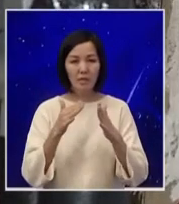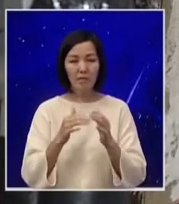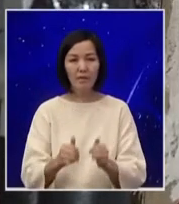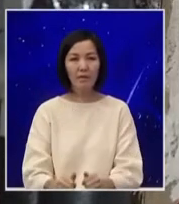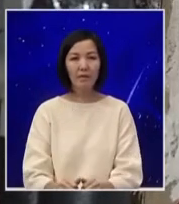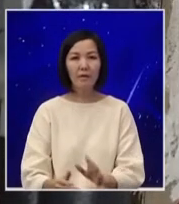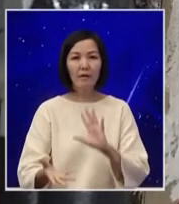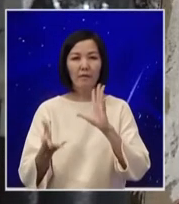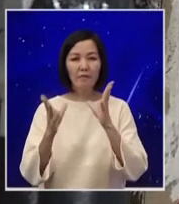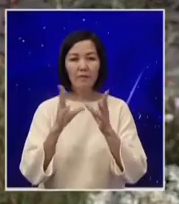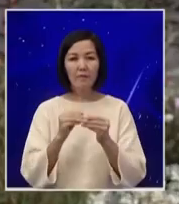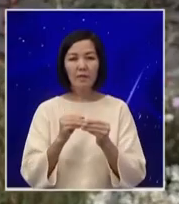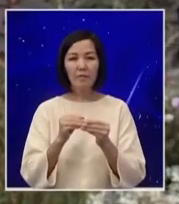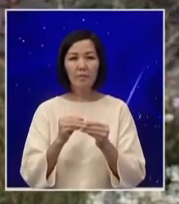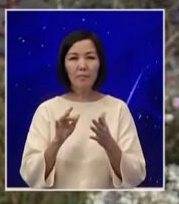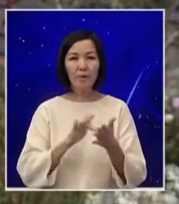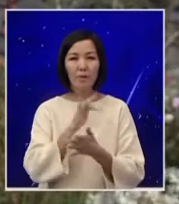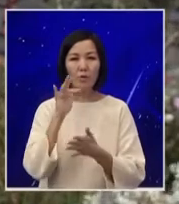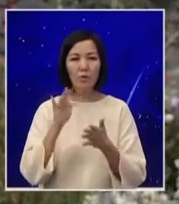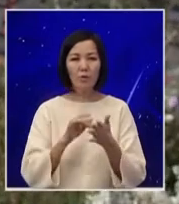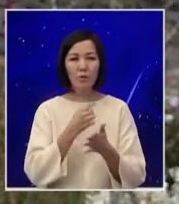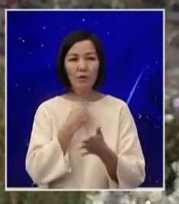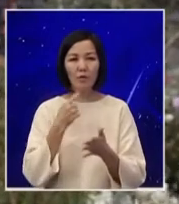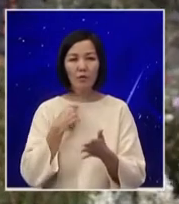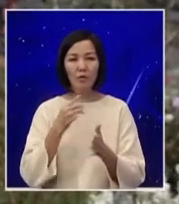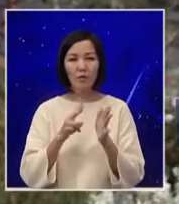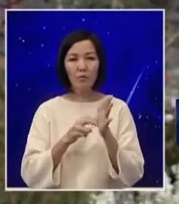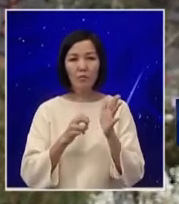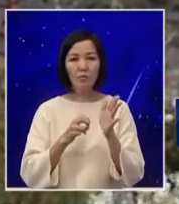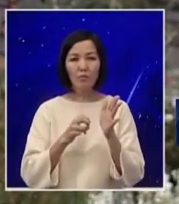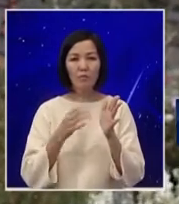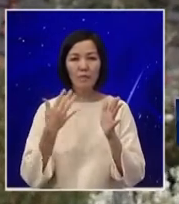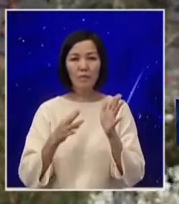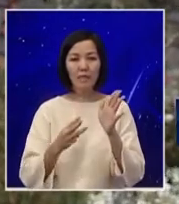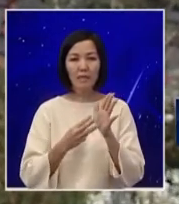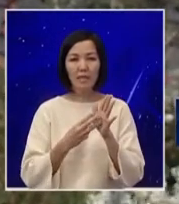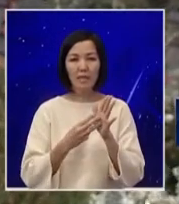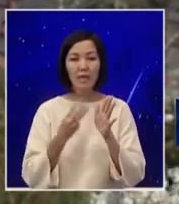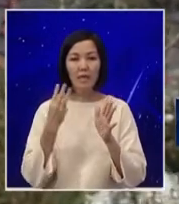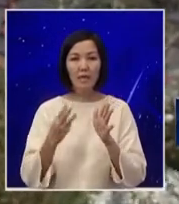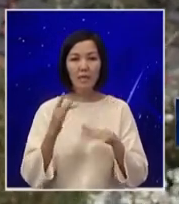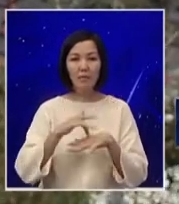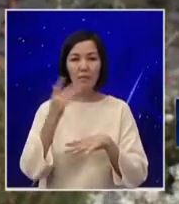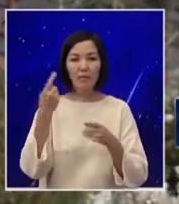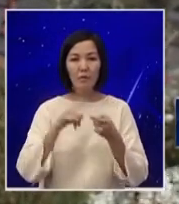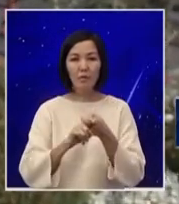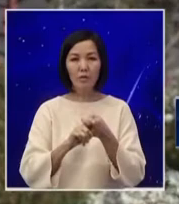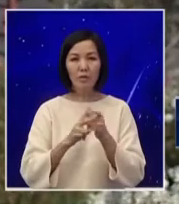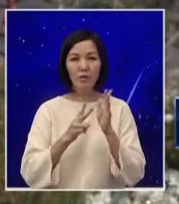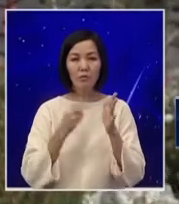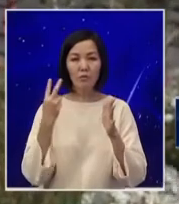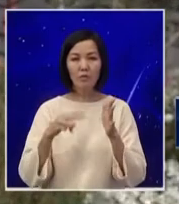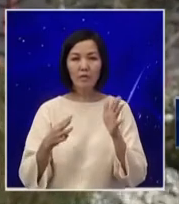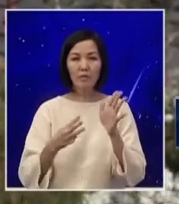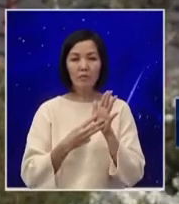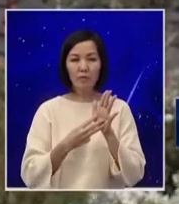целом по гору талды-курган 753 многоэтажных жилых домов из них центральному отоплению подключен но 728